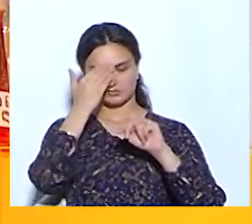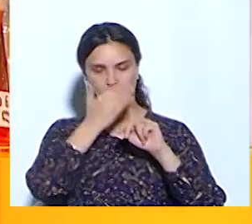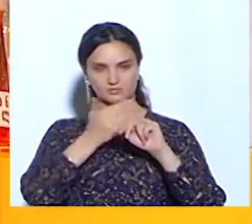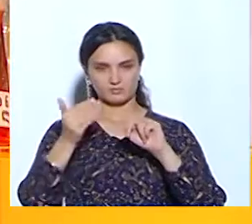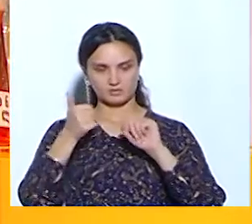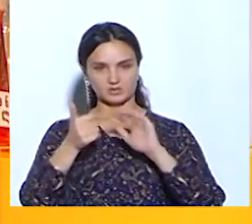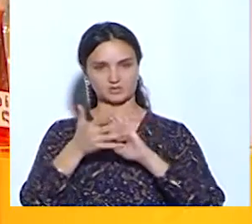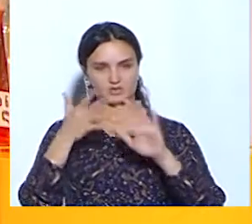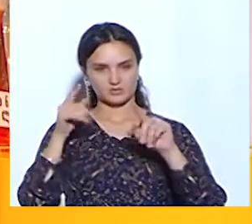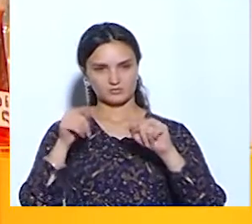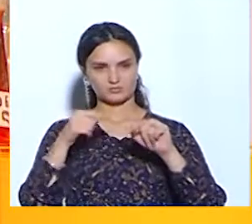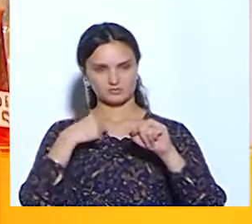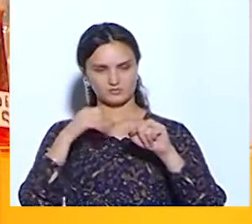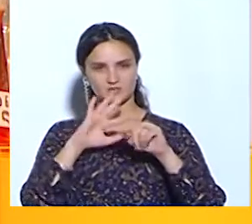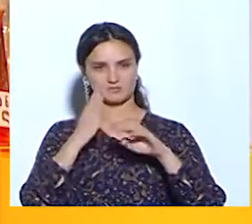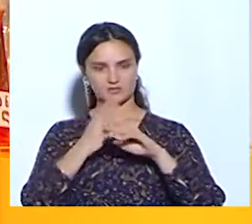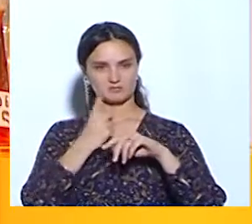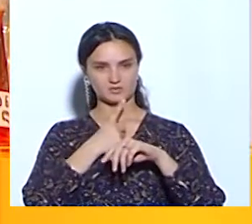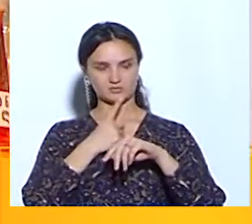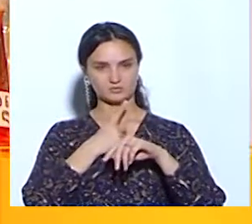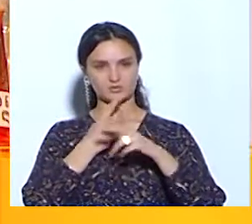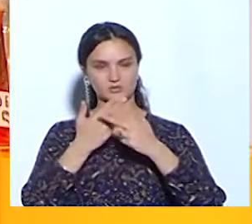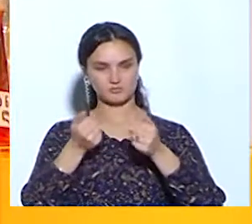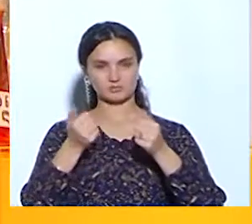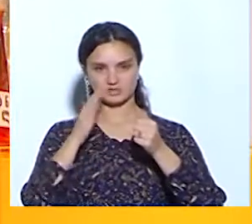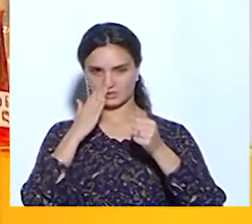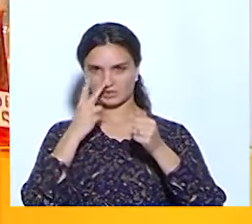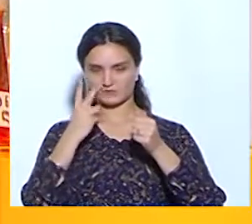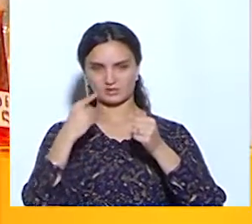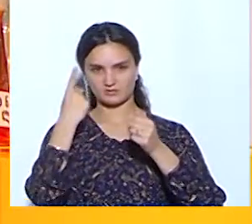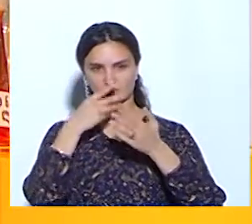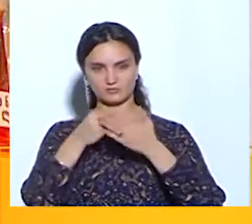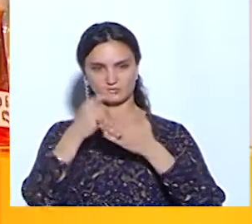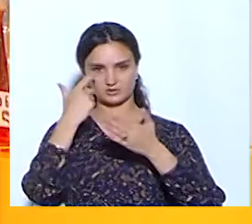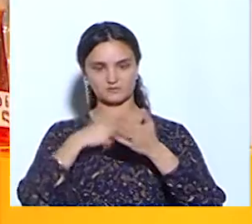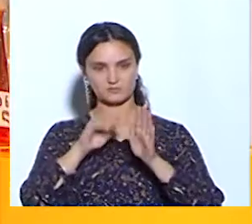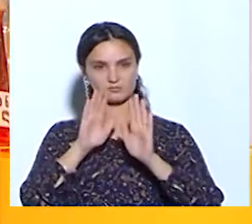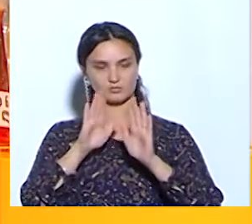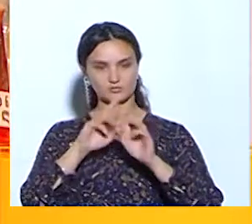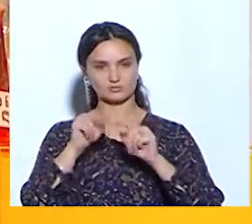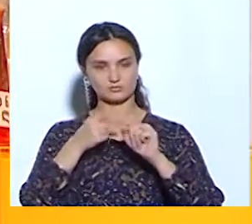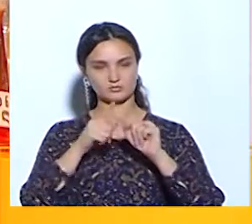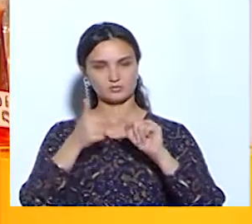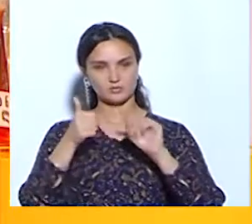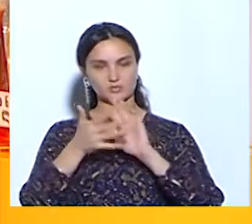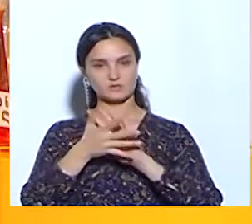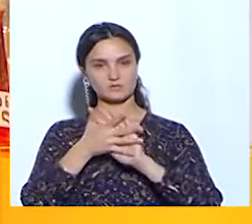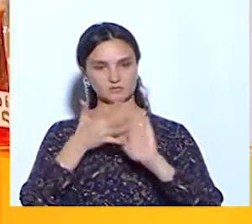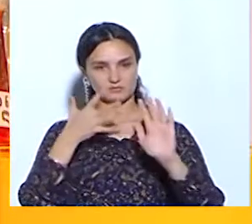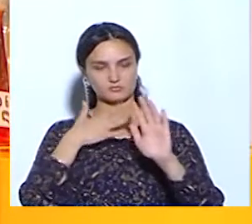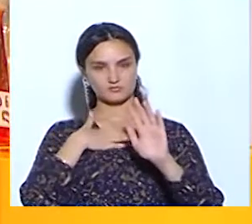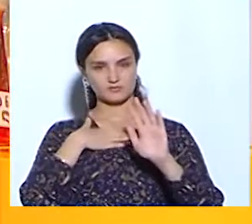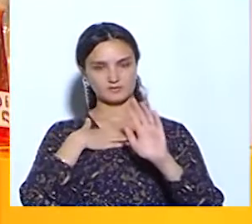საზოგადოებამ გაიაზროს, ჩვენ არ ვართ მარტო. მართალია, სარკეში ჩვენ ხედავთ საკუთარ თავს მხოლოდ, მაგრამ როგორც ირკვევა,